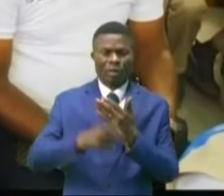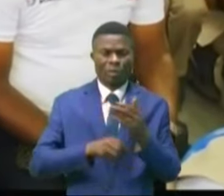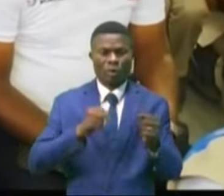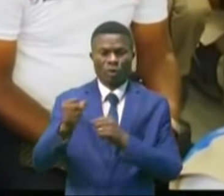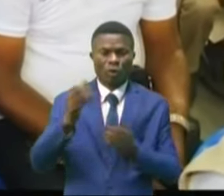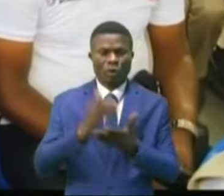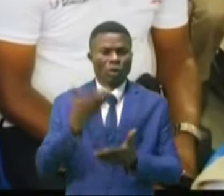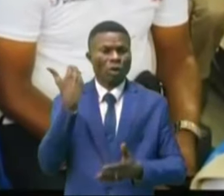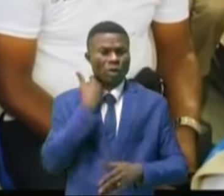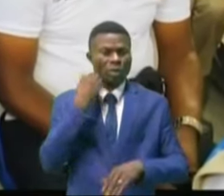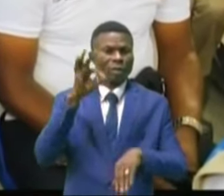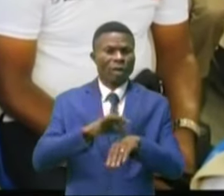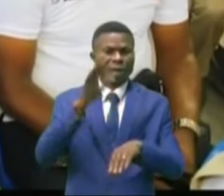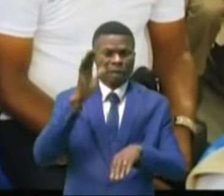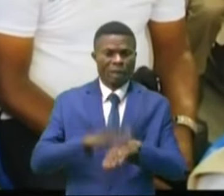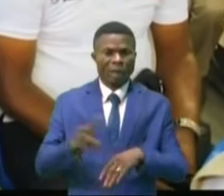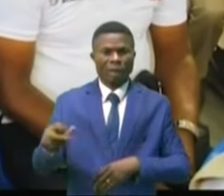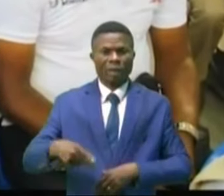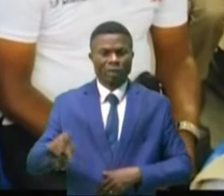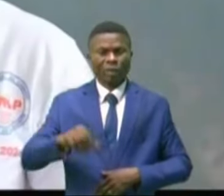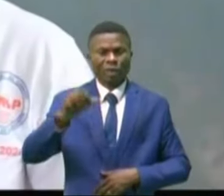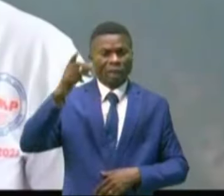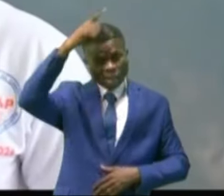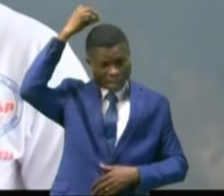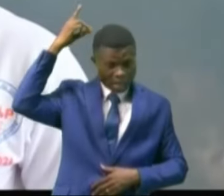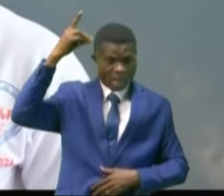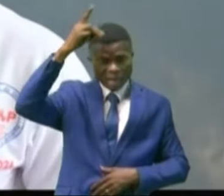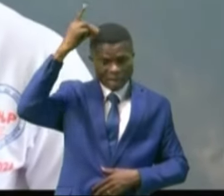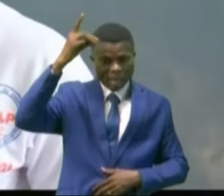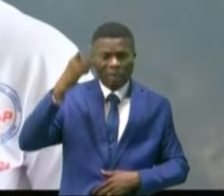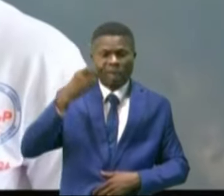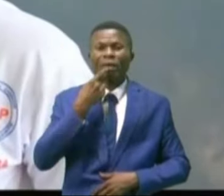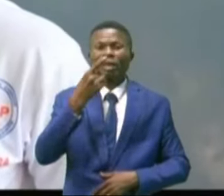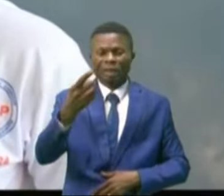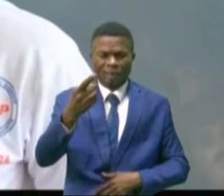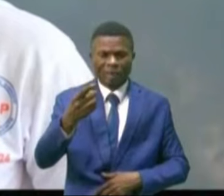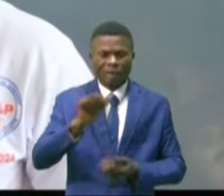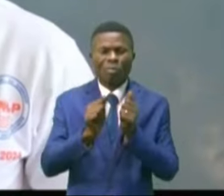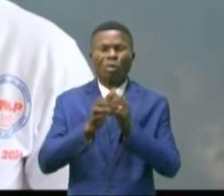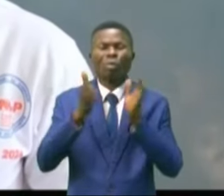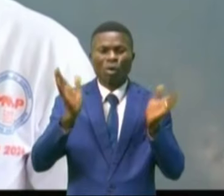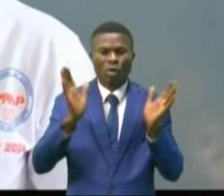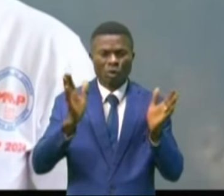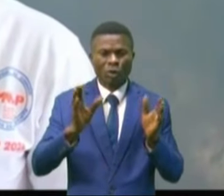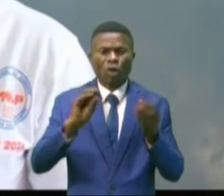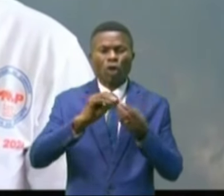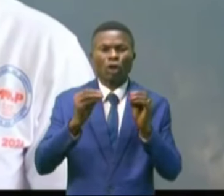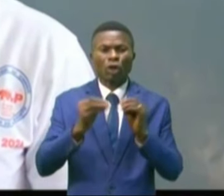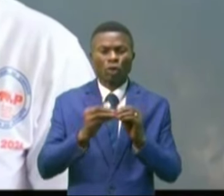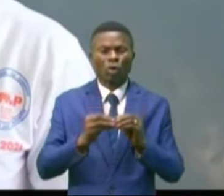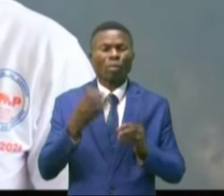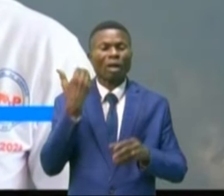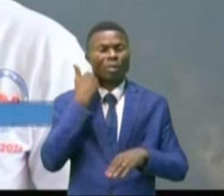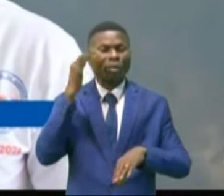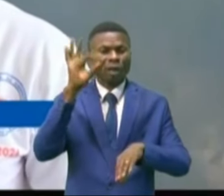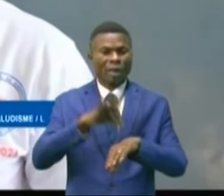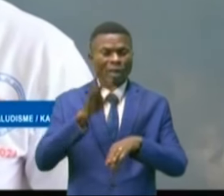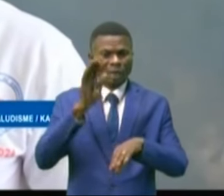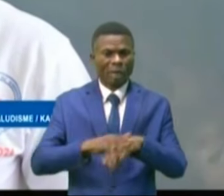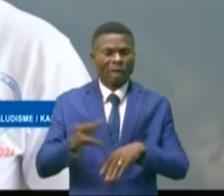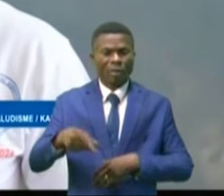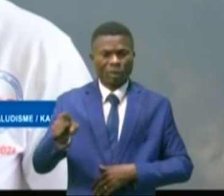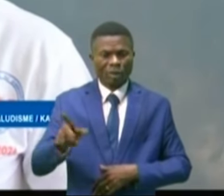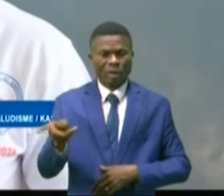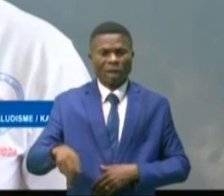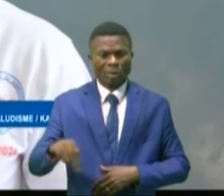le paludisme dans la province du Kasaï, dresse ce tableau sombre du taux de paludisme dans la province. La